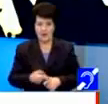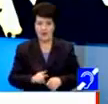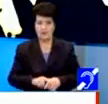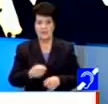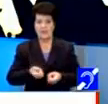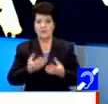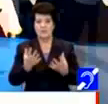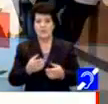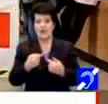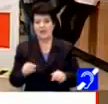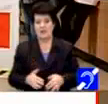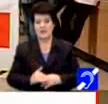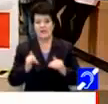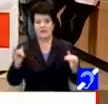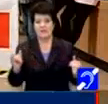zi la alta.